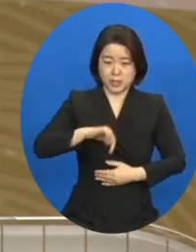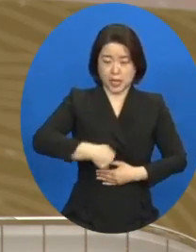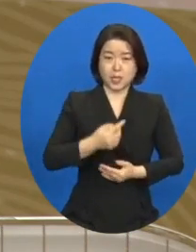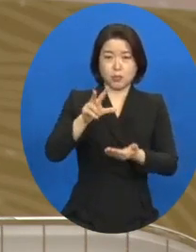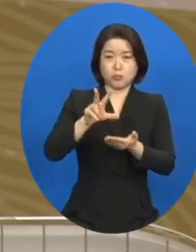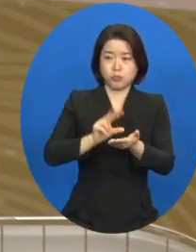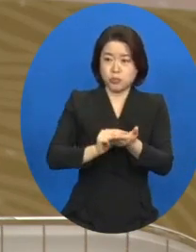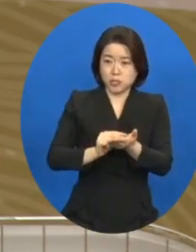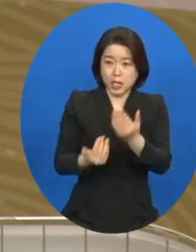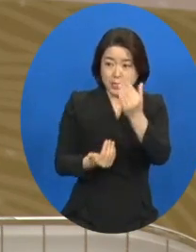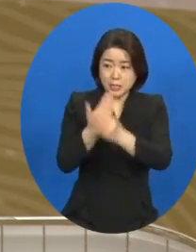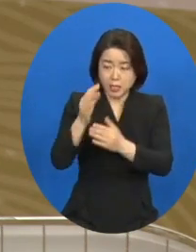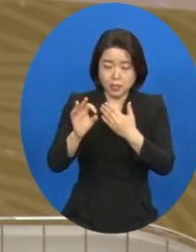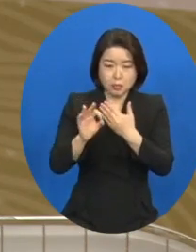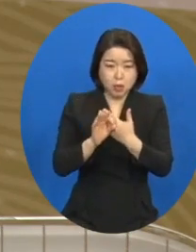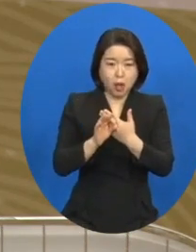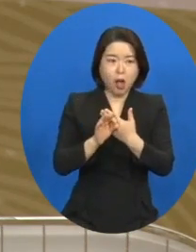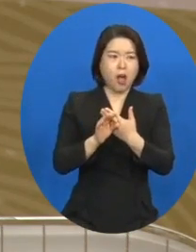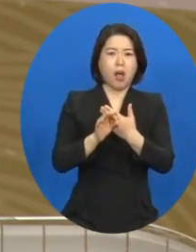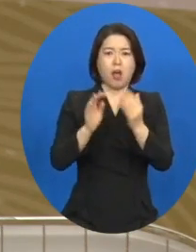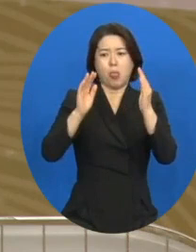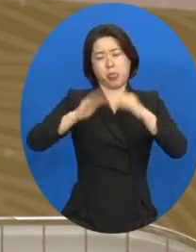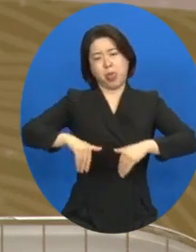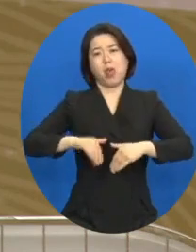부딪혀 들어오면 맥없이 다 무너지는 거예요.